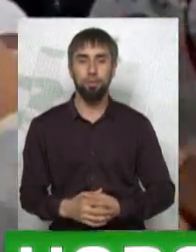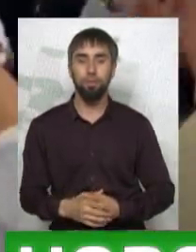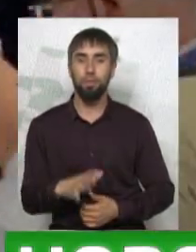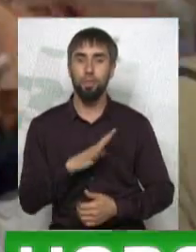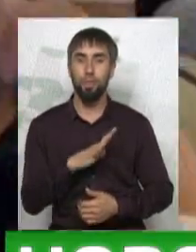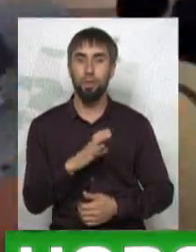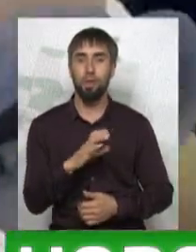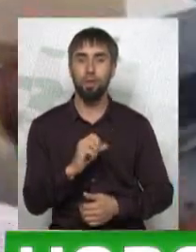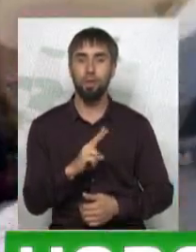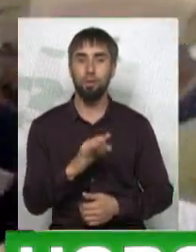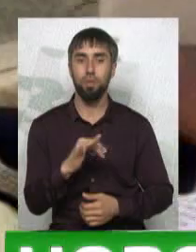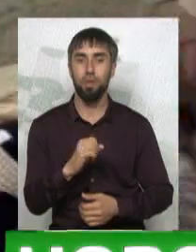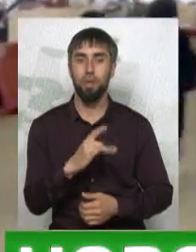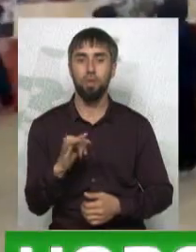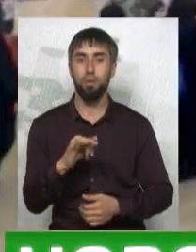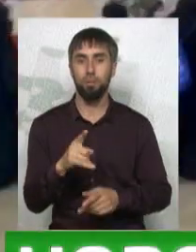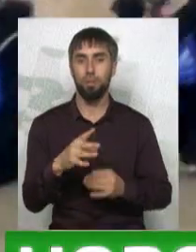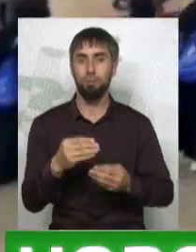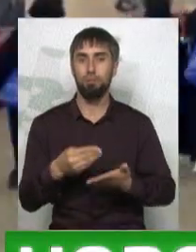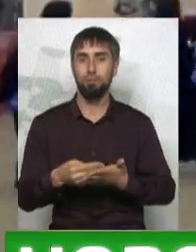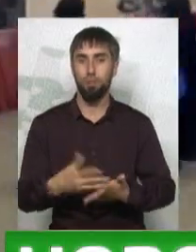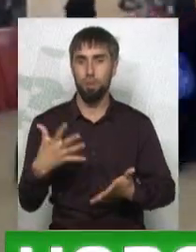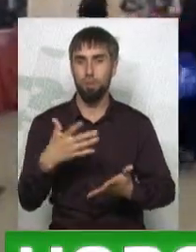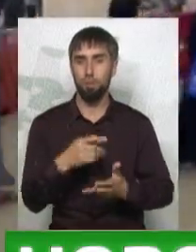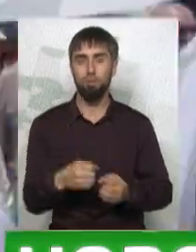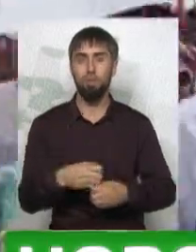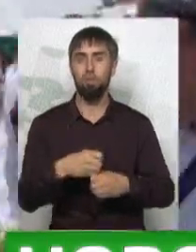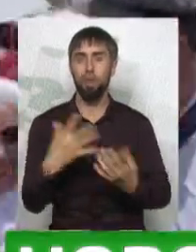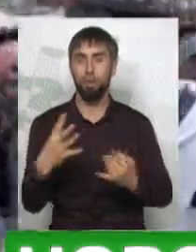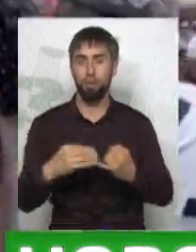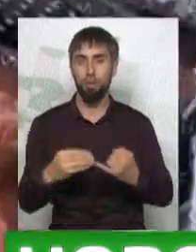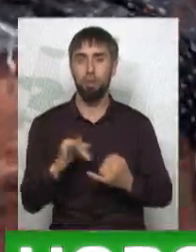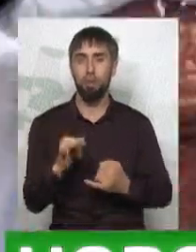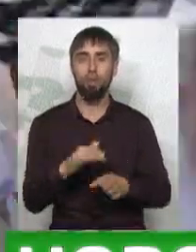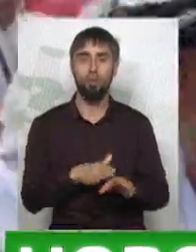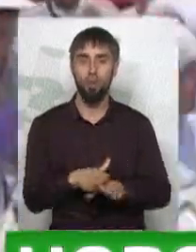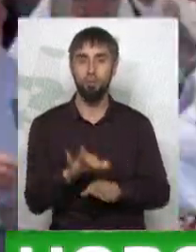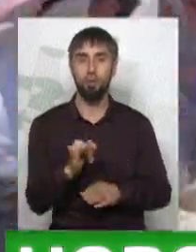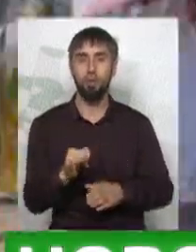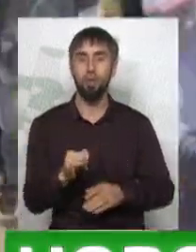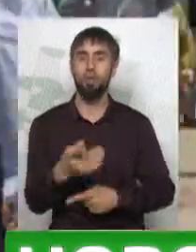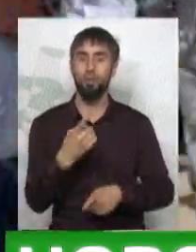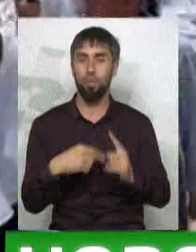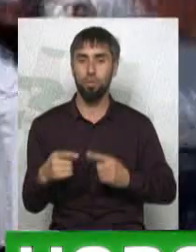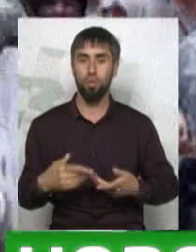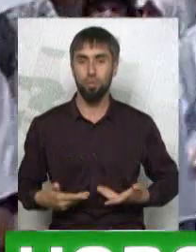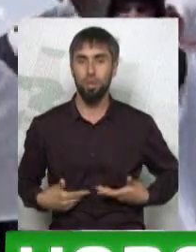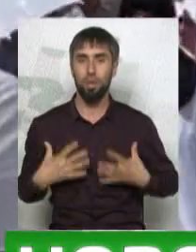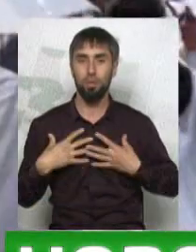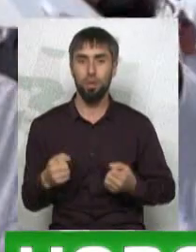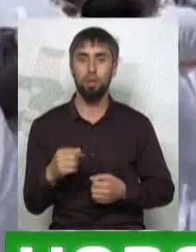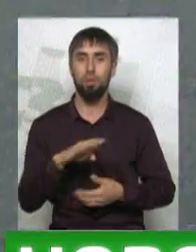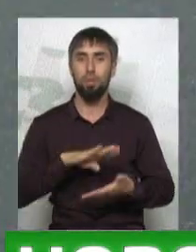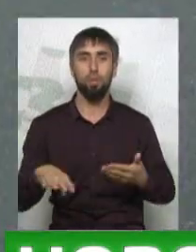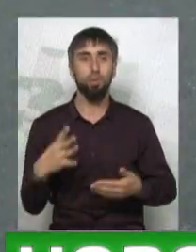Побывать в Саудовской Аравии на благословенной земле, выполнить религиозный долг, вернуться живыми и здоровыми к родным после 4 недель – это